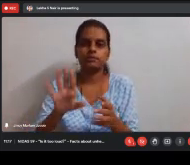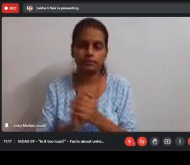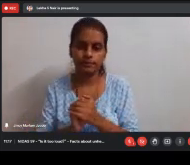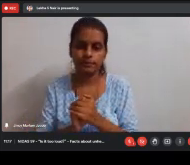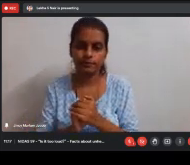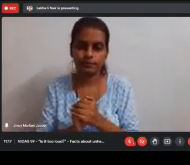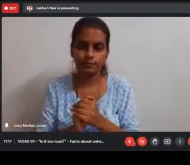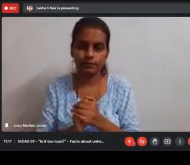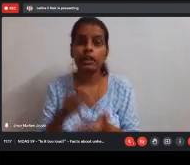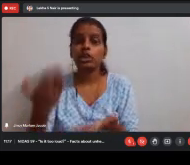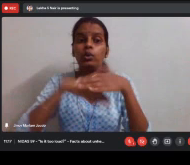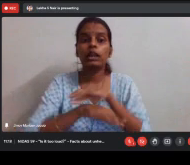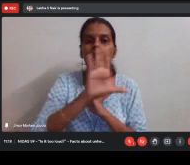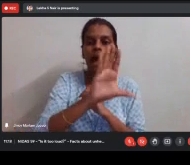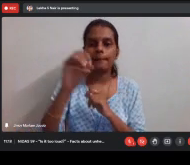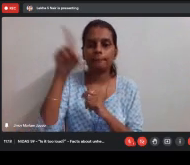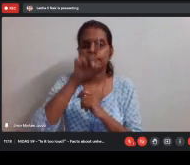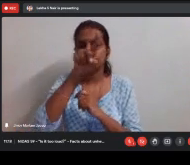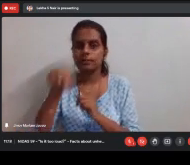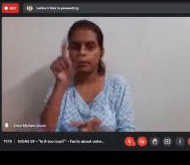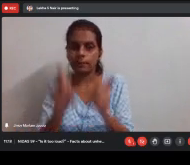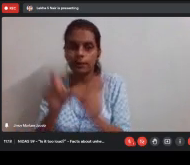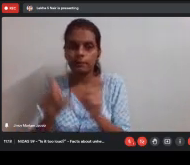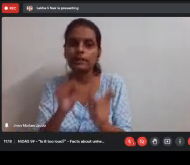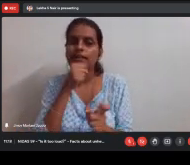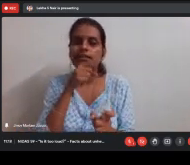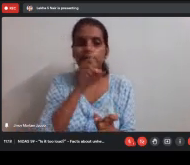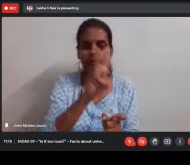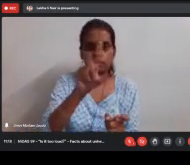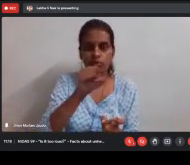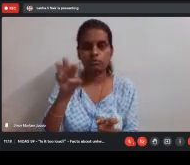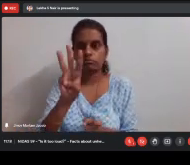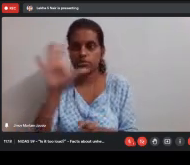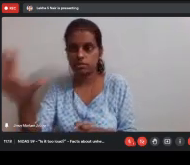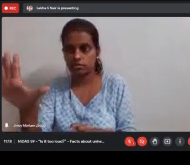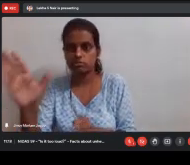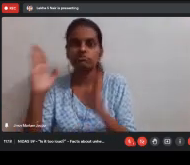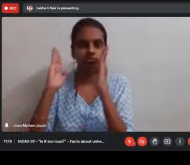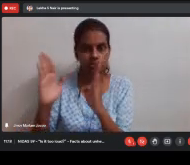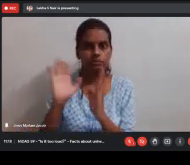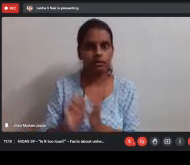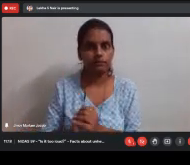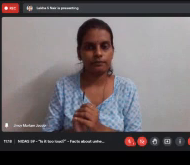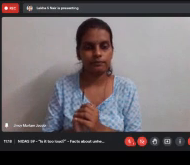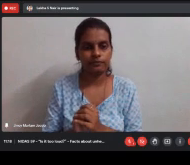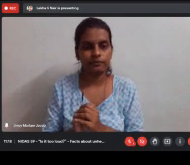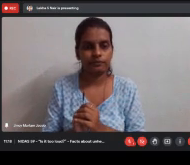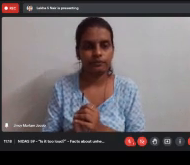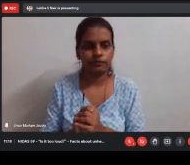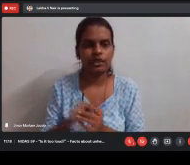അതിലും 1 billionലധികം ചെറുപ്പക്കാർ സുരക്ഷിതമല്ലാത്ത ശ്രവണശീലങ്ങൾ കാരണം സ്ഥിരമായി എന്നാൽ ഒഴിവാക്കാവുന്ന ശ്രവണ